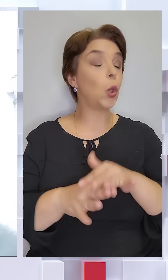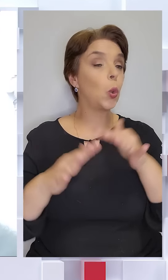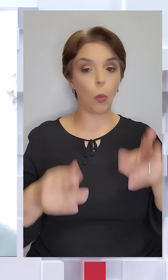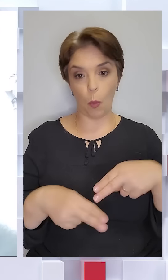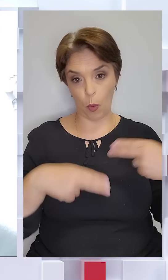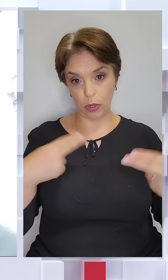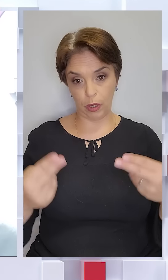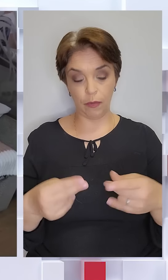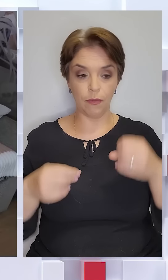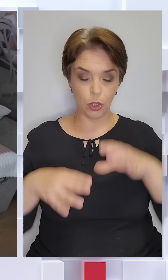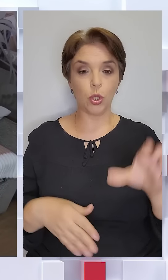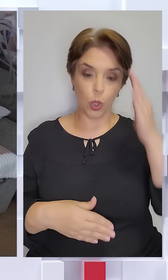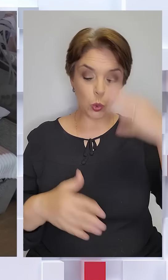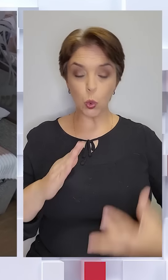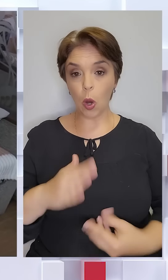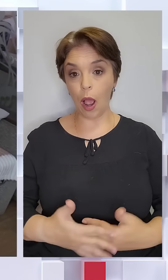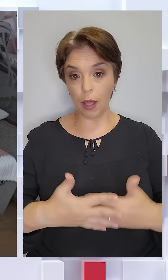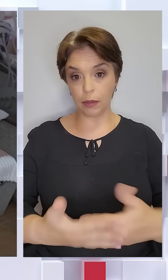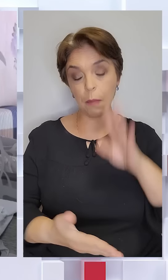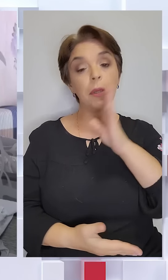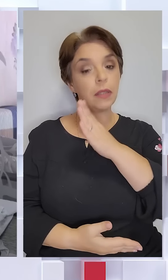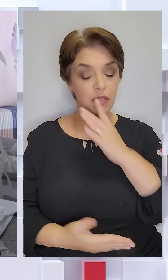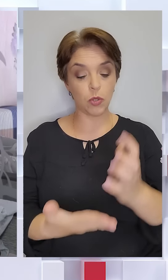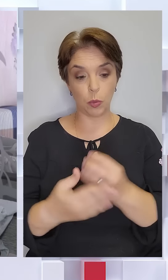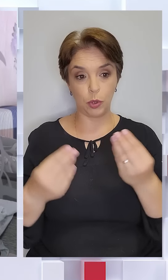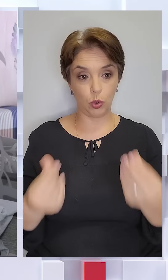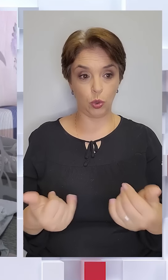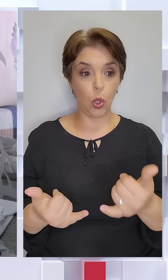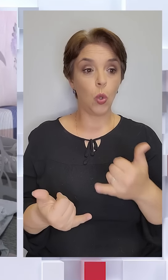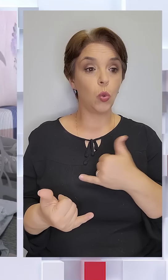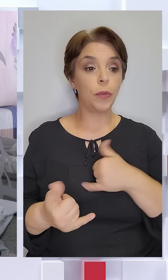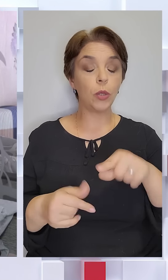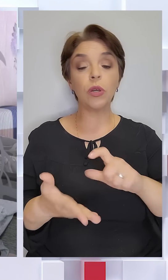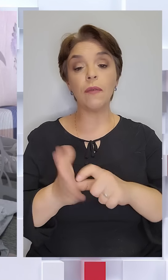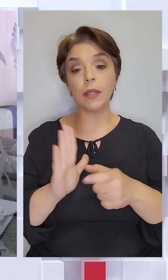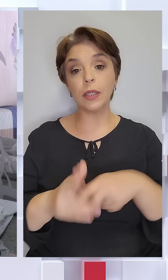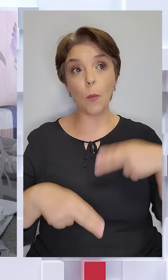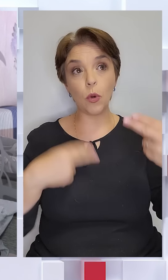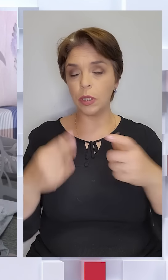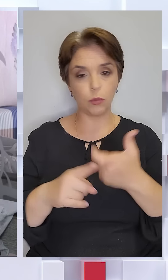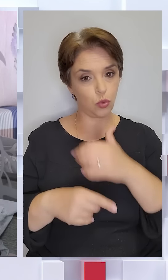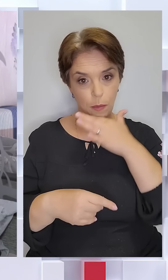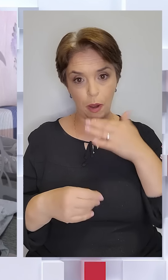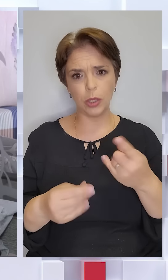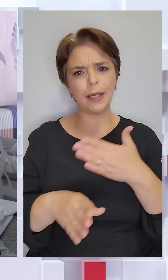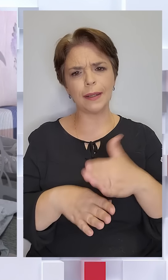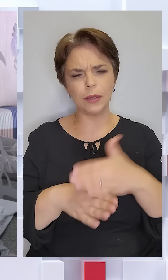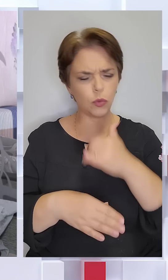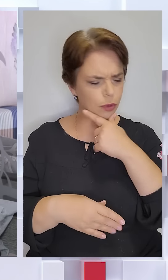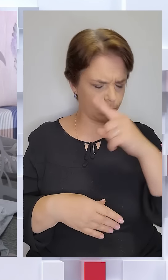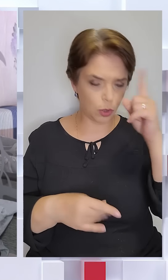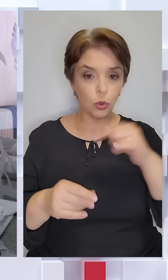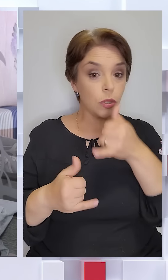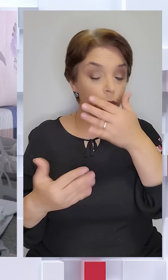боргів. Вирішила сурогатним материнством заробити гроші. У мене тут квартирних боргів дуже багато, купа кредитів у мене.